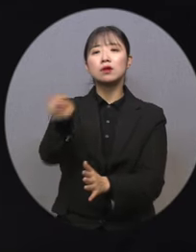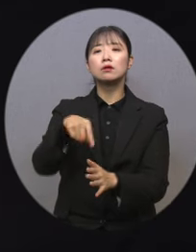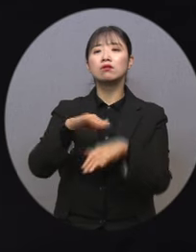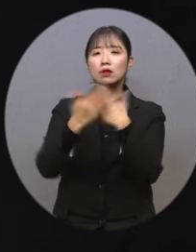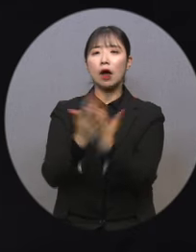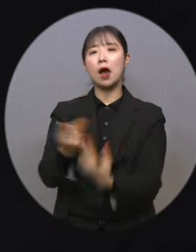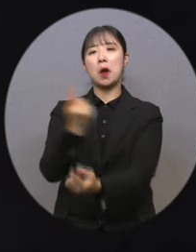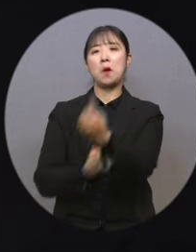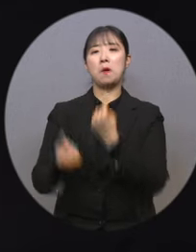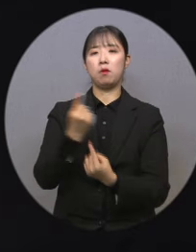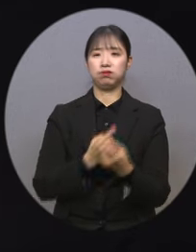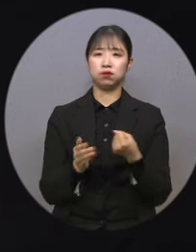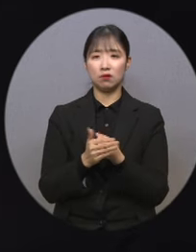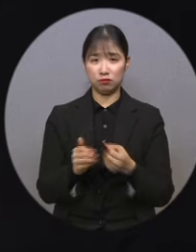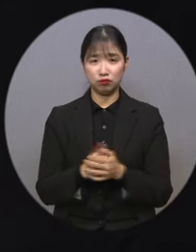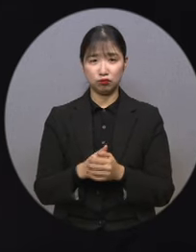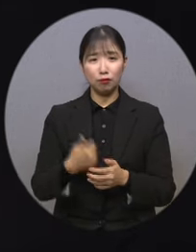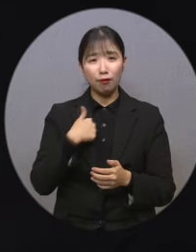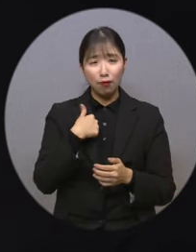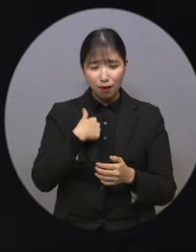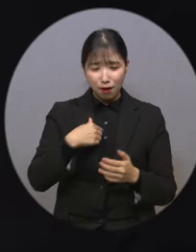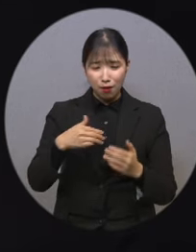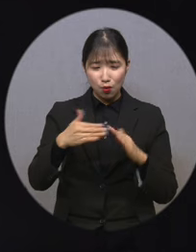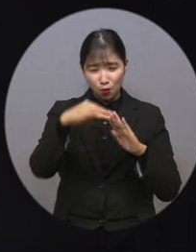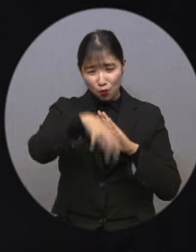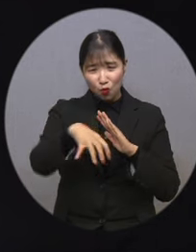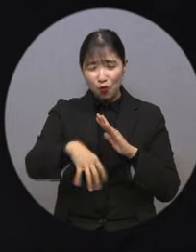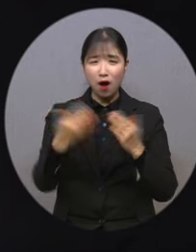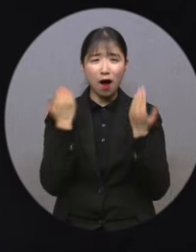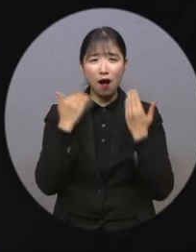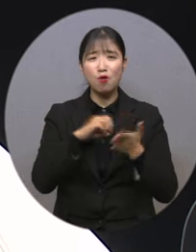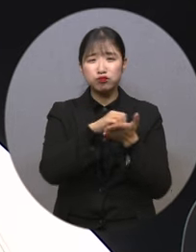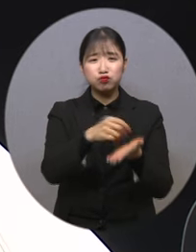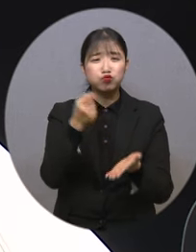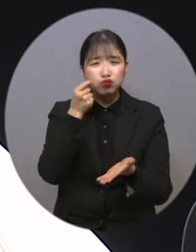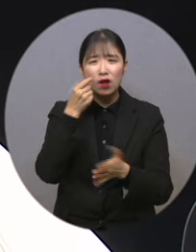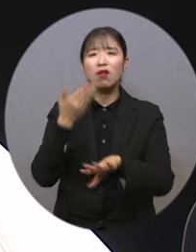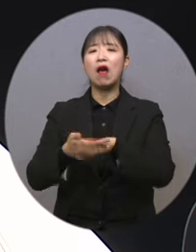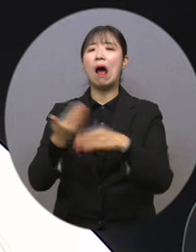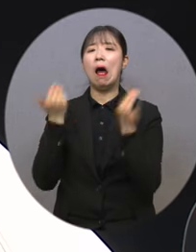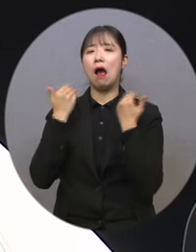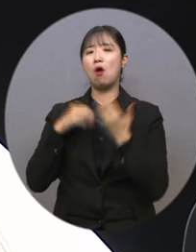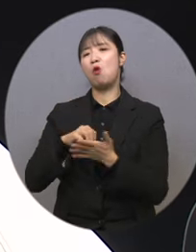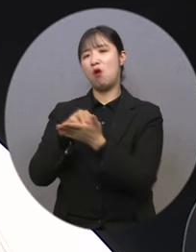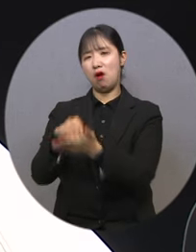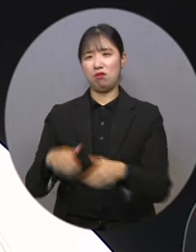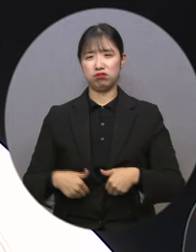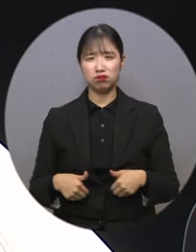뺏어버리니까 자기 동네에 있는 학교를 못 가고 다른 학교로 가야 돼요. 내신 때문에.